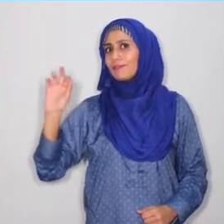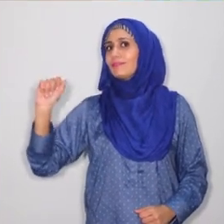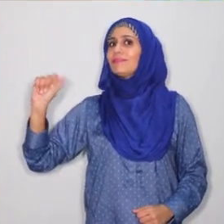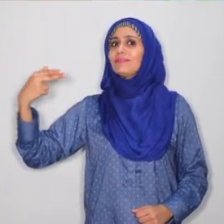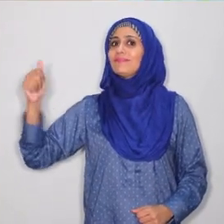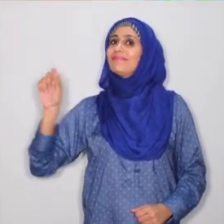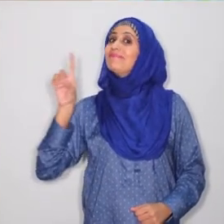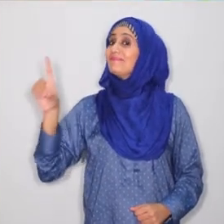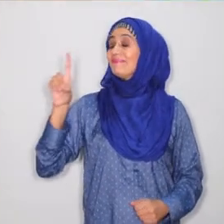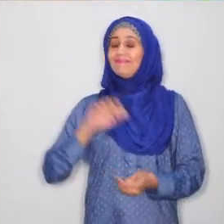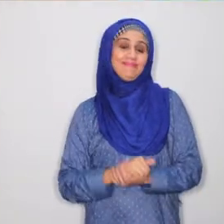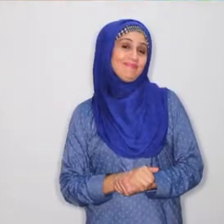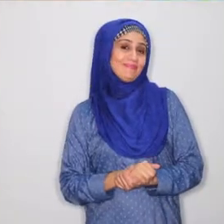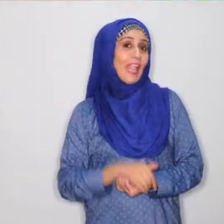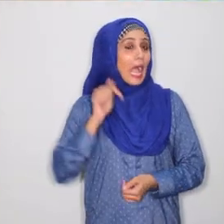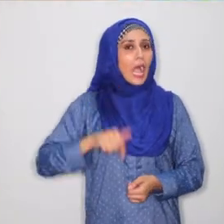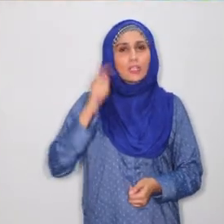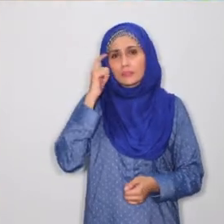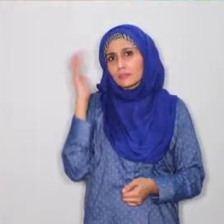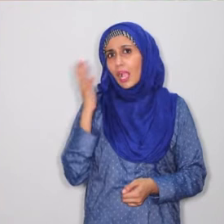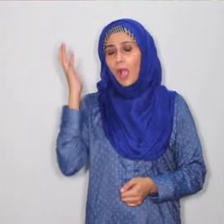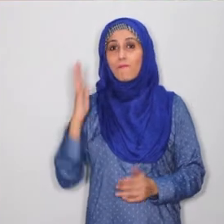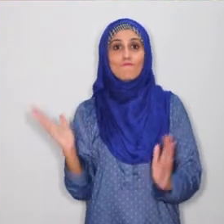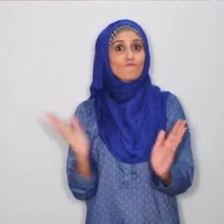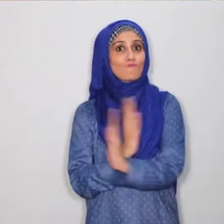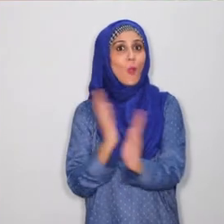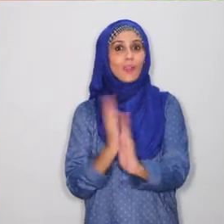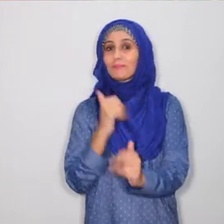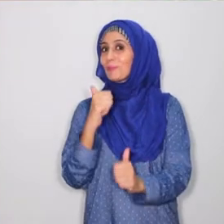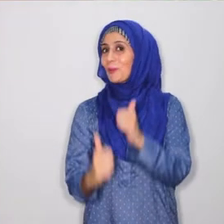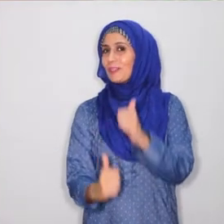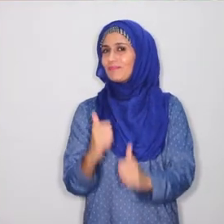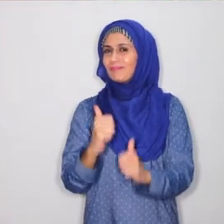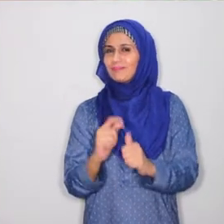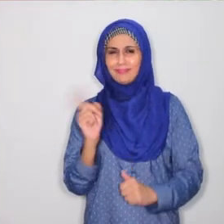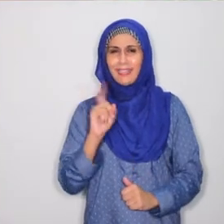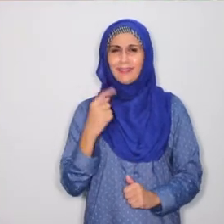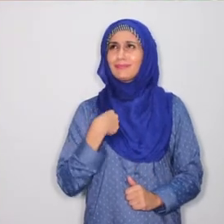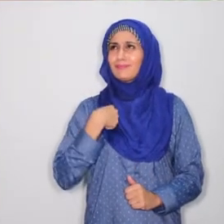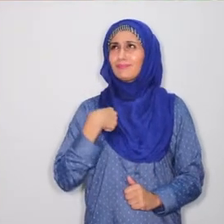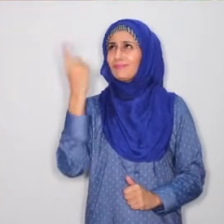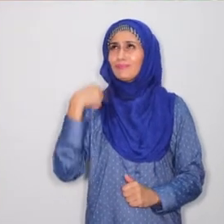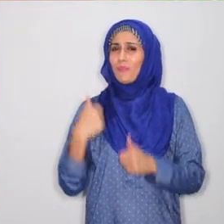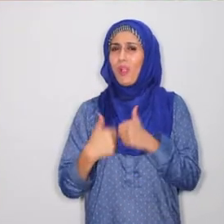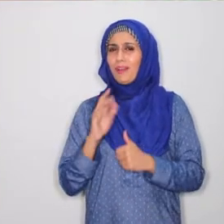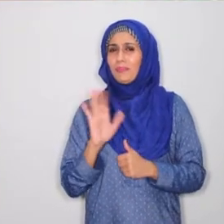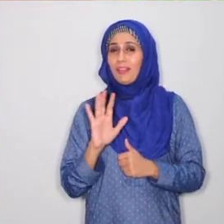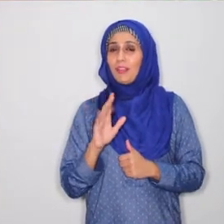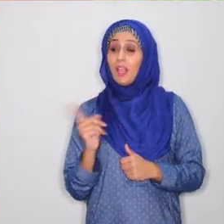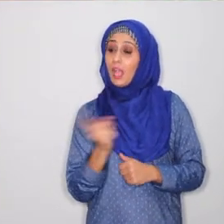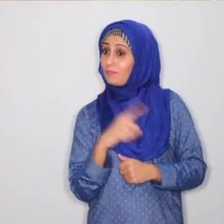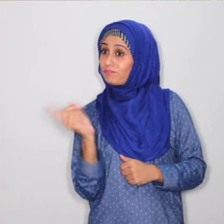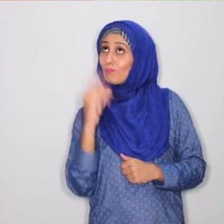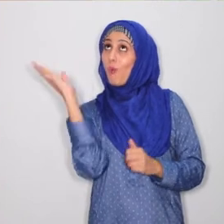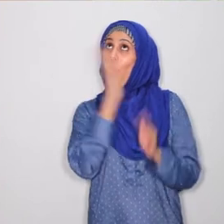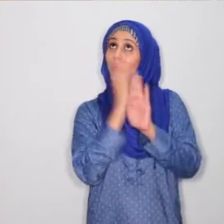मदद तो जनाब आज की कहानी है मौसम का मुकाबला नहीं हमसे नहीं होरा आपस में कर रहे